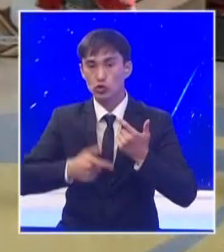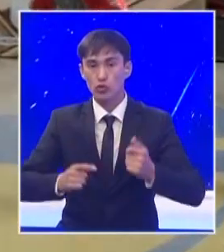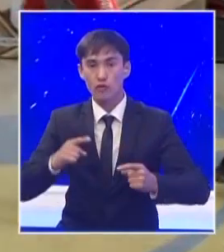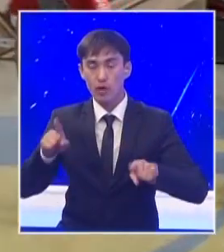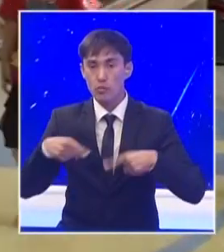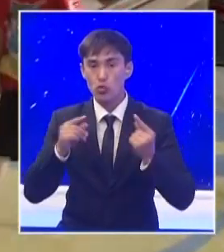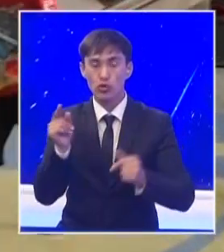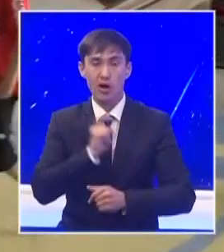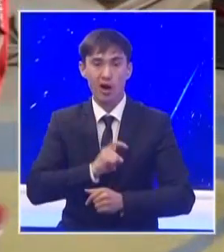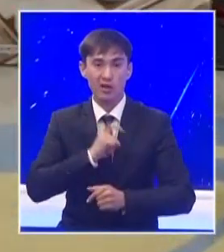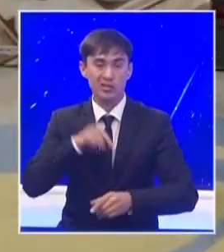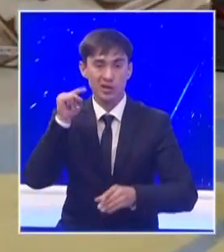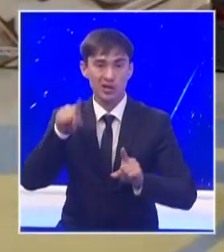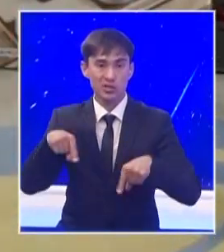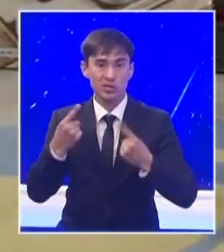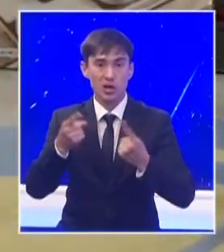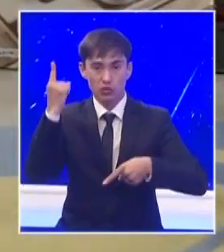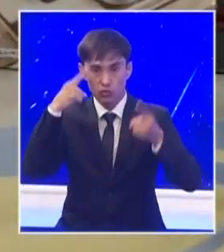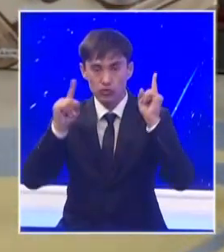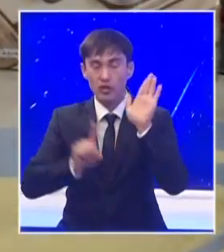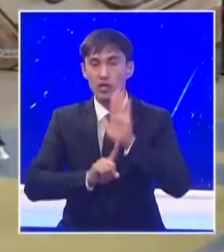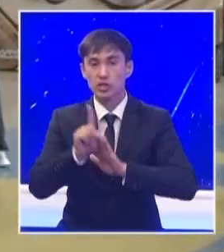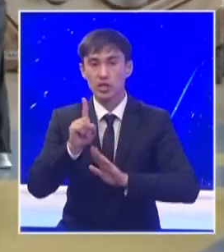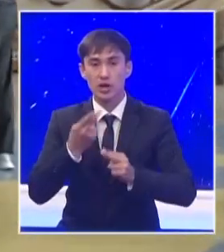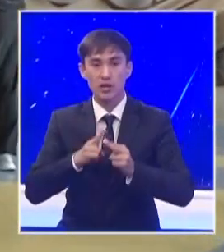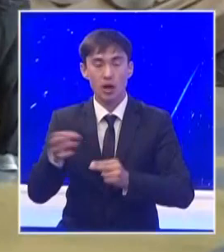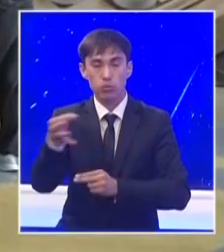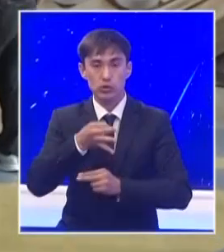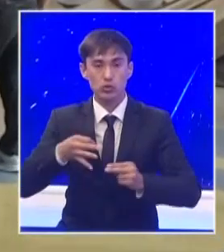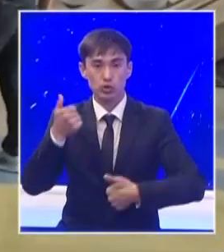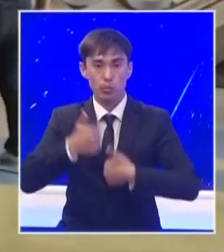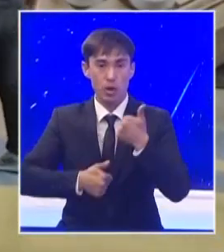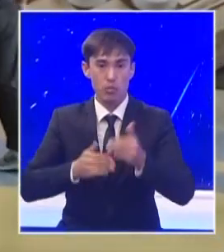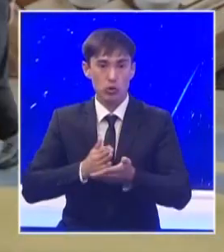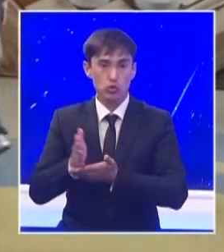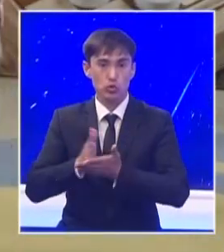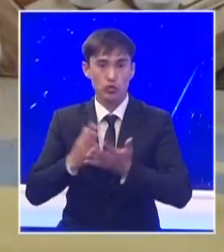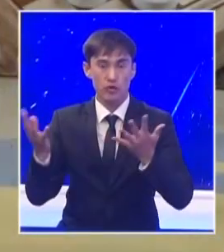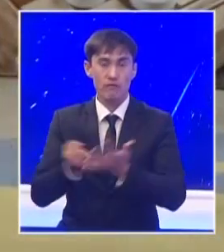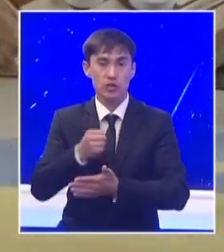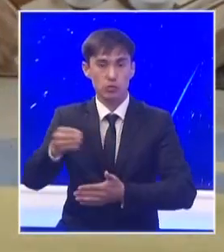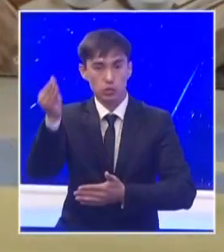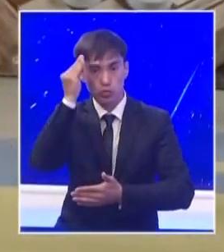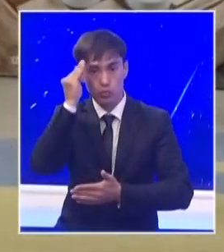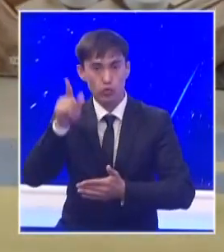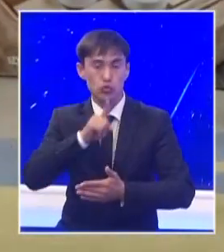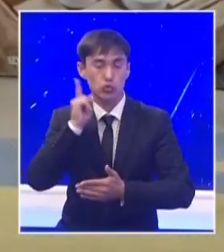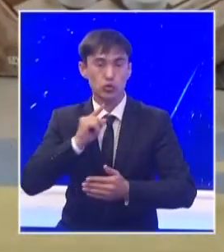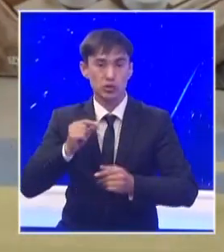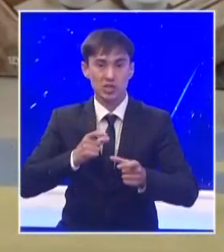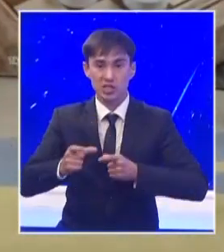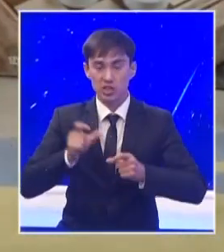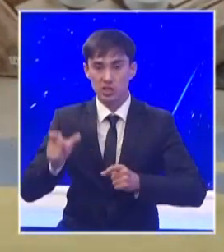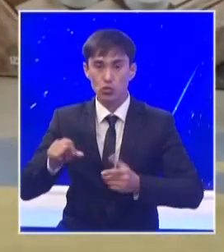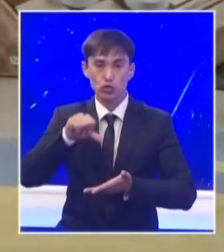характер, зарождает в человеке творческое начало. Этот областной чемпионат послужит выявлению способных юных шашистов для